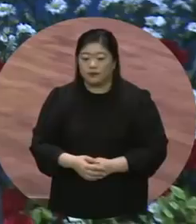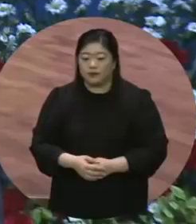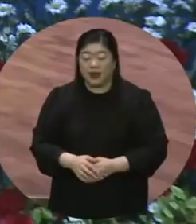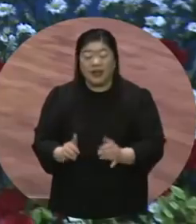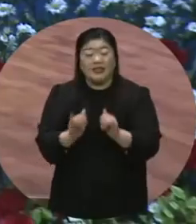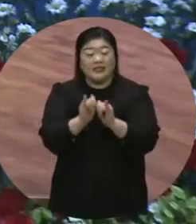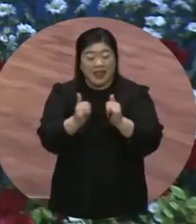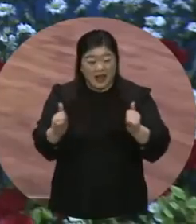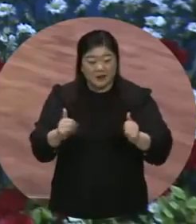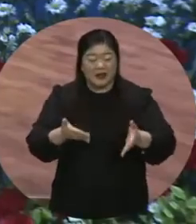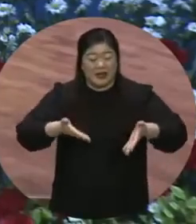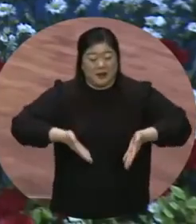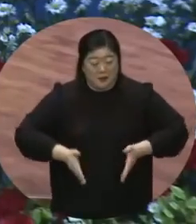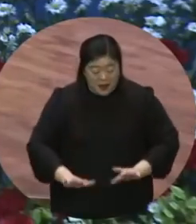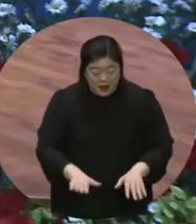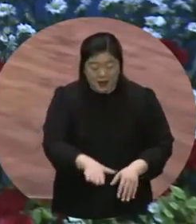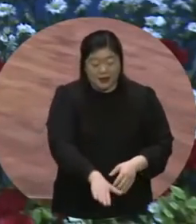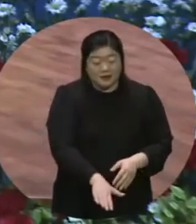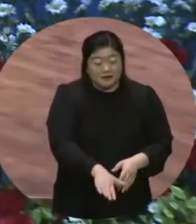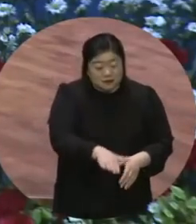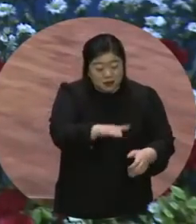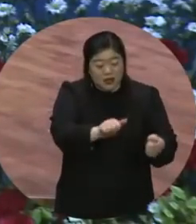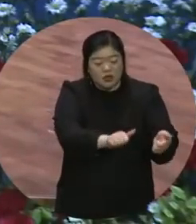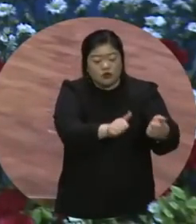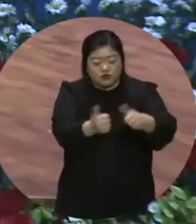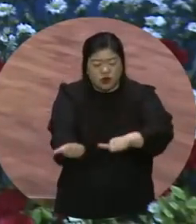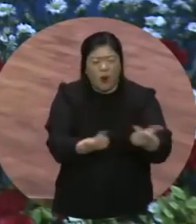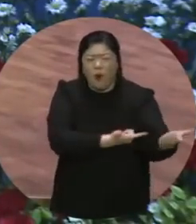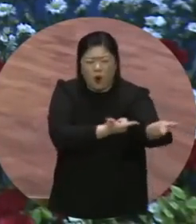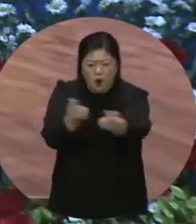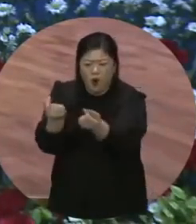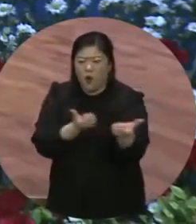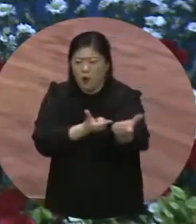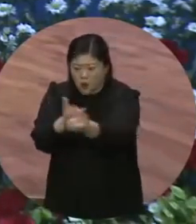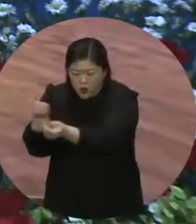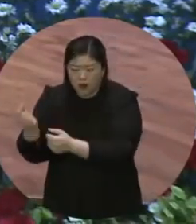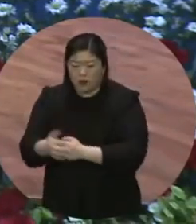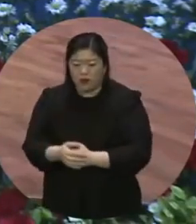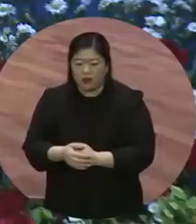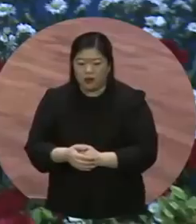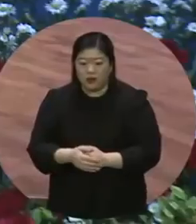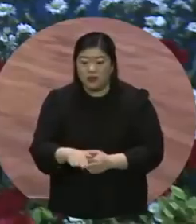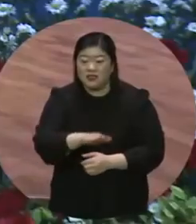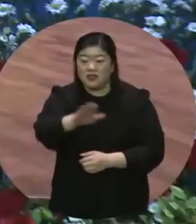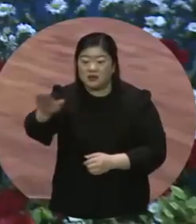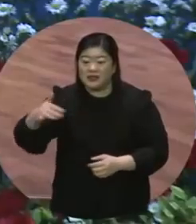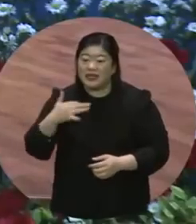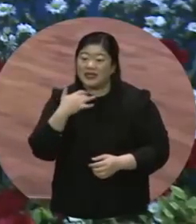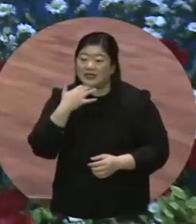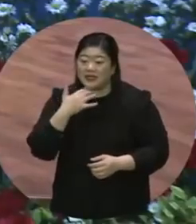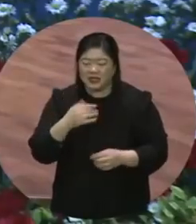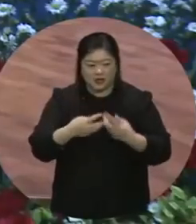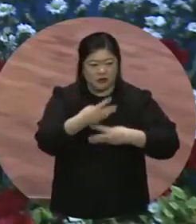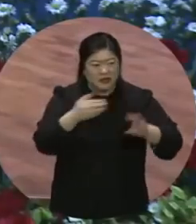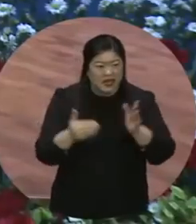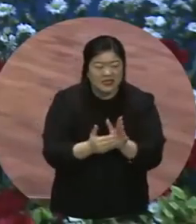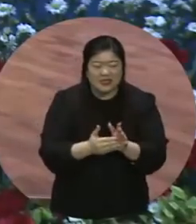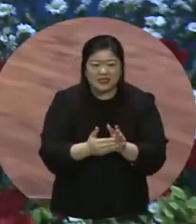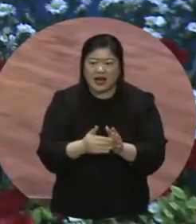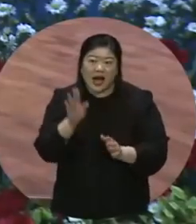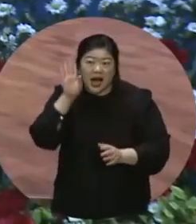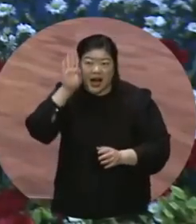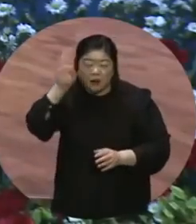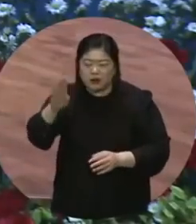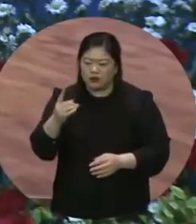사람은 한 번 죽어요. 그건 정한 이치예요. 다 죽습니다. 여기 앉아 있는 분들 100년 우리 랩너들까지 다